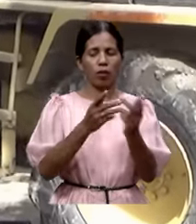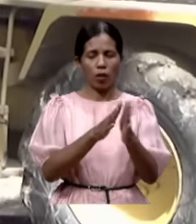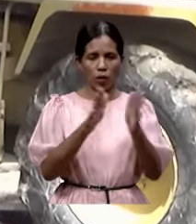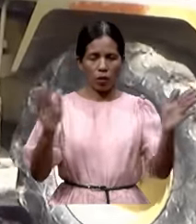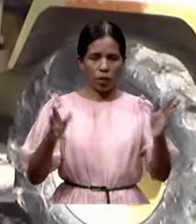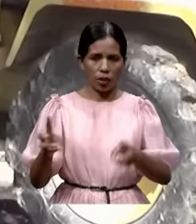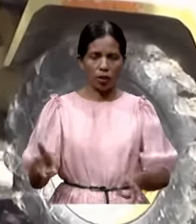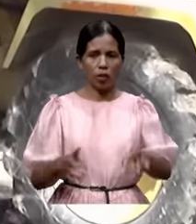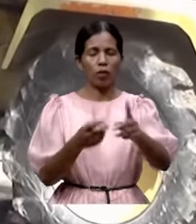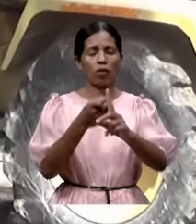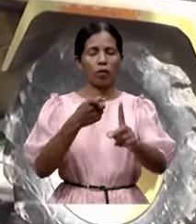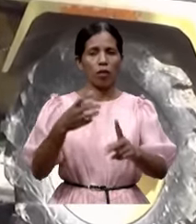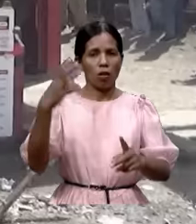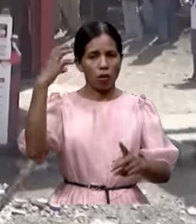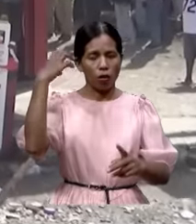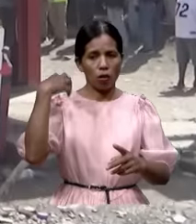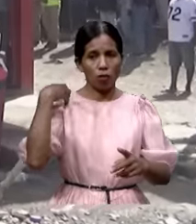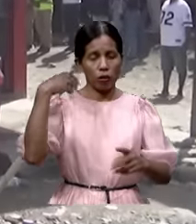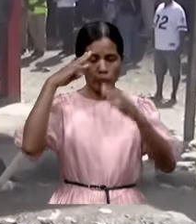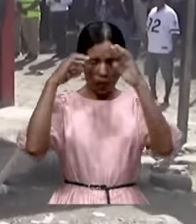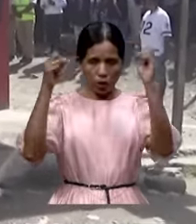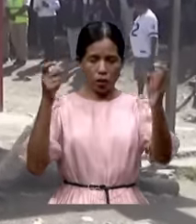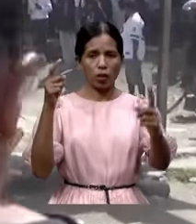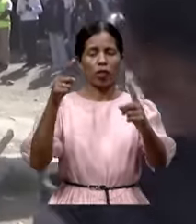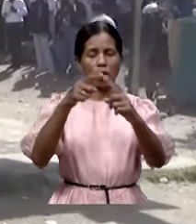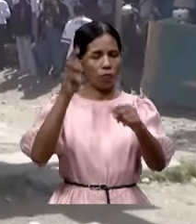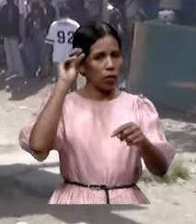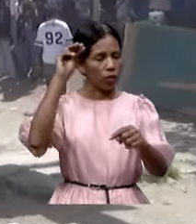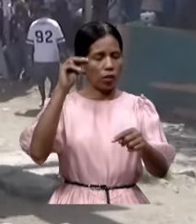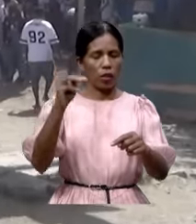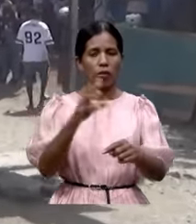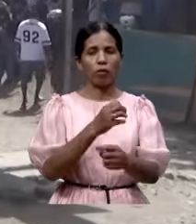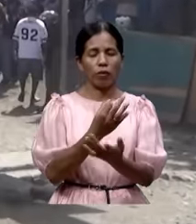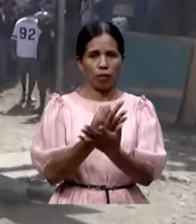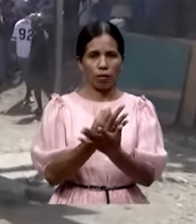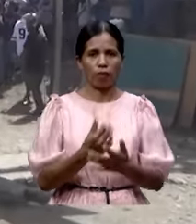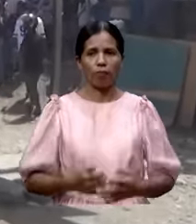husi palacio presidensial nia oin to ministeru finansas Abraham Amral, ZMN.